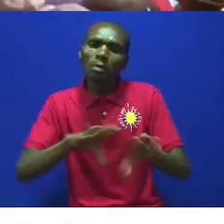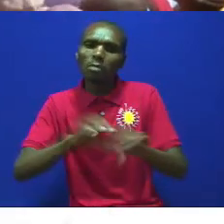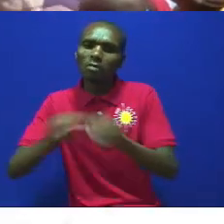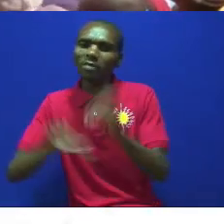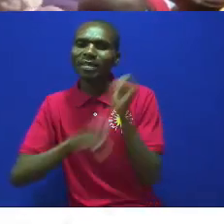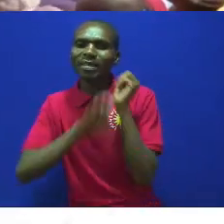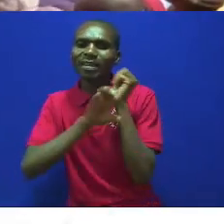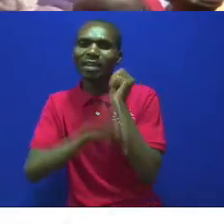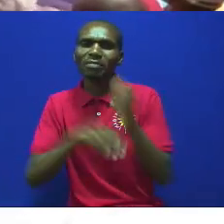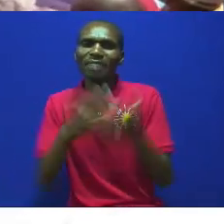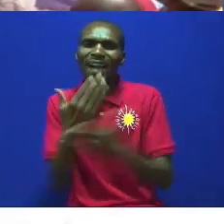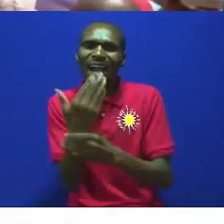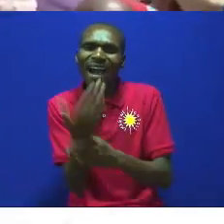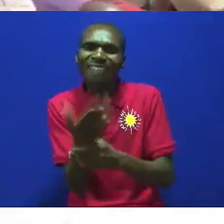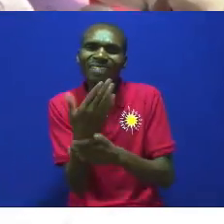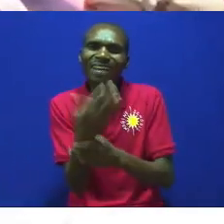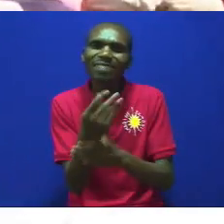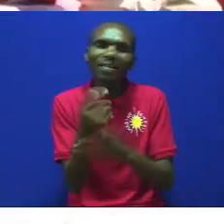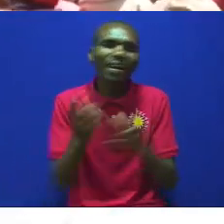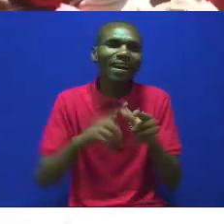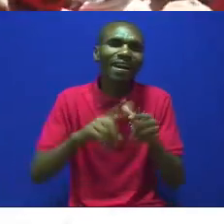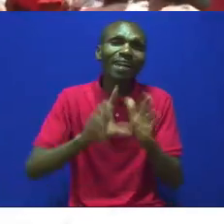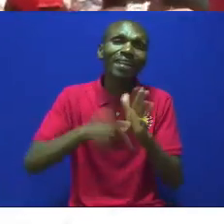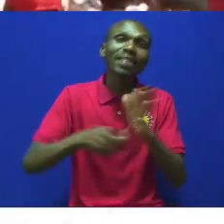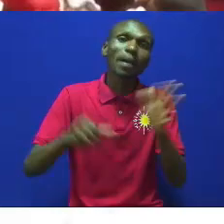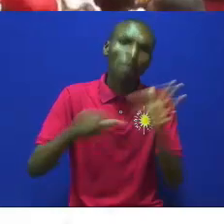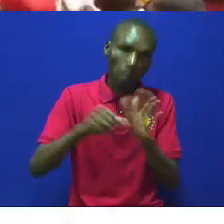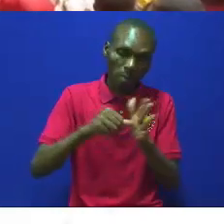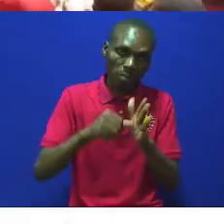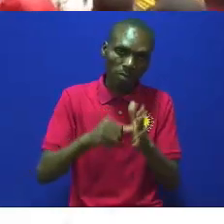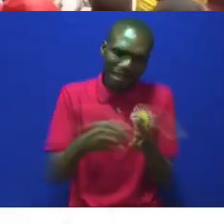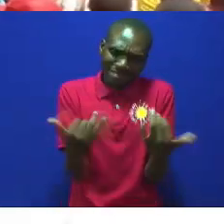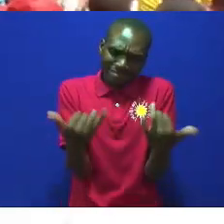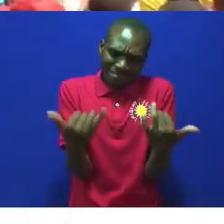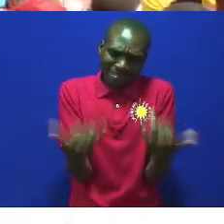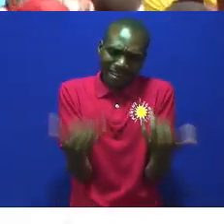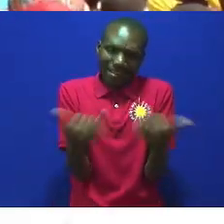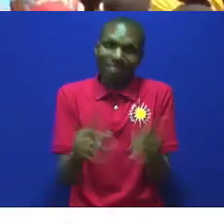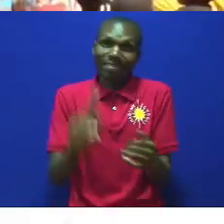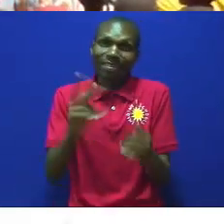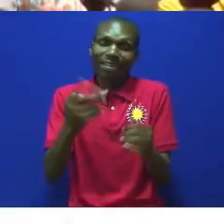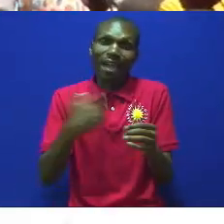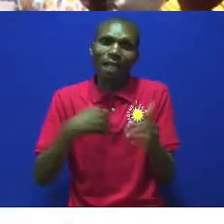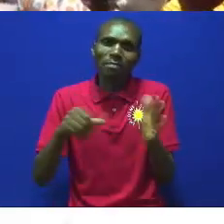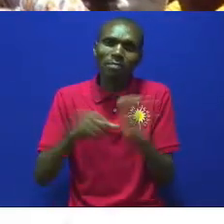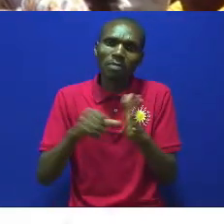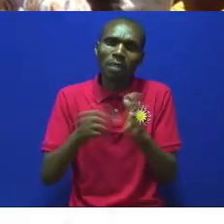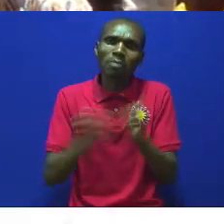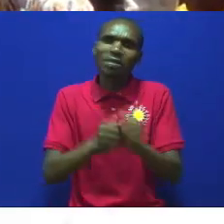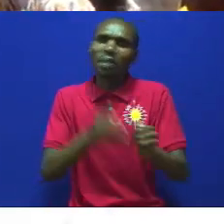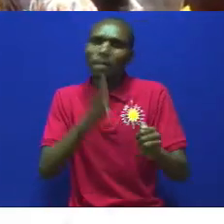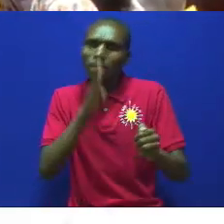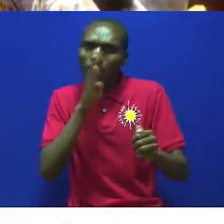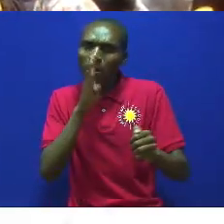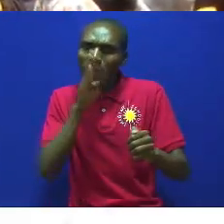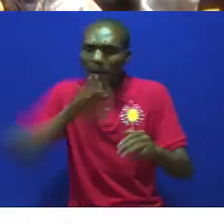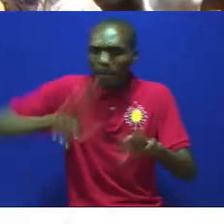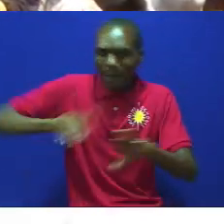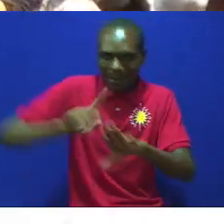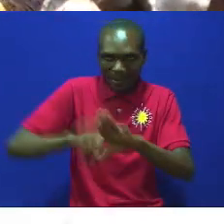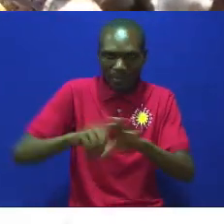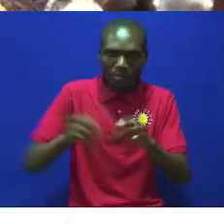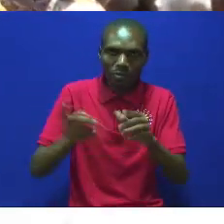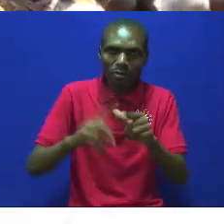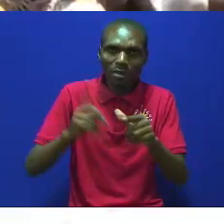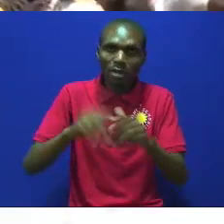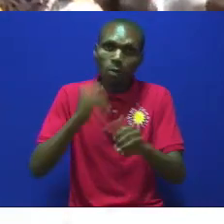ya madeni ambayo itatuletea matatizo. Saa hii Kenya inasumbuliwa na ile madeni ilichukuliwa hapo nyuma. Ile